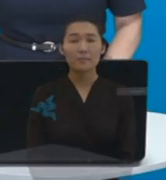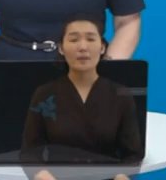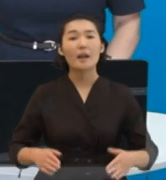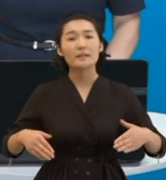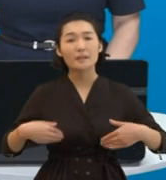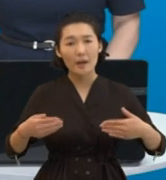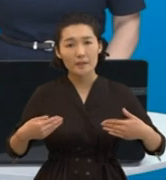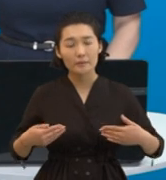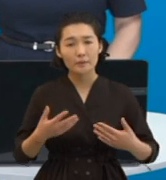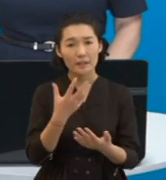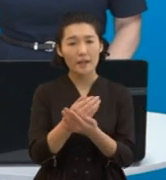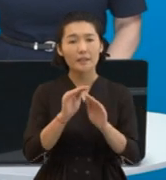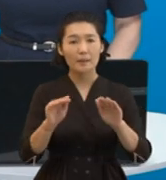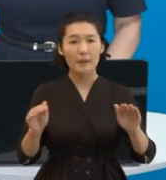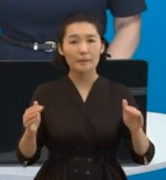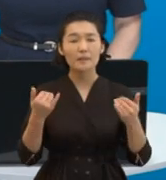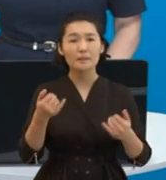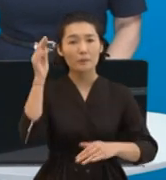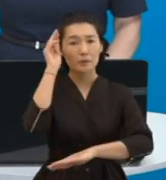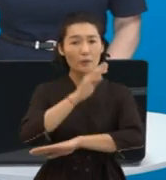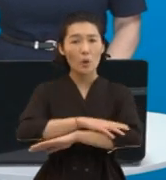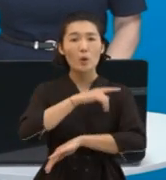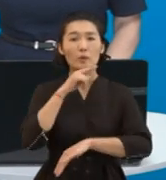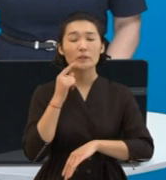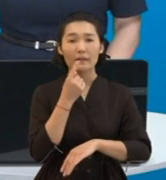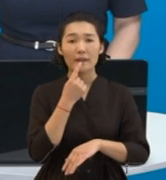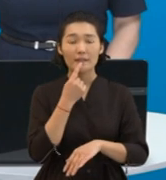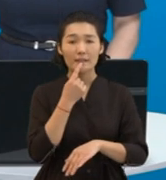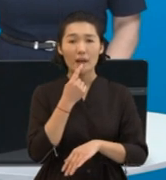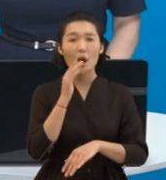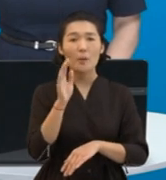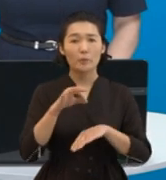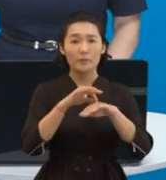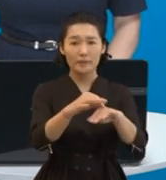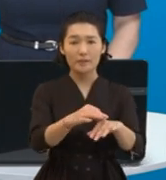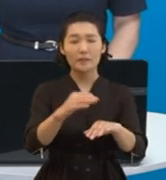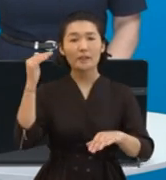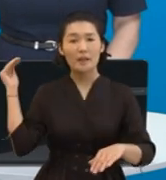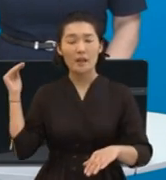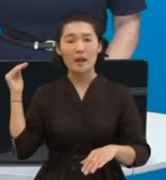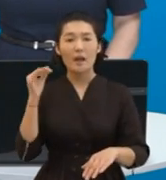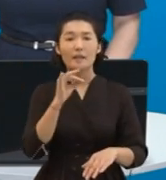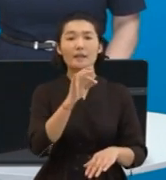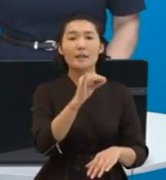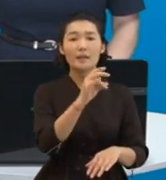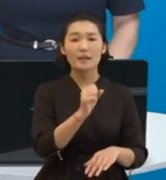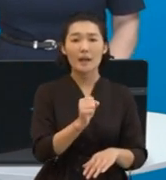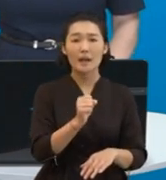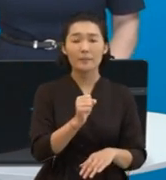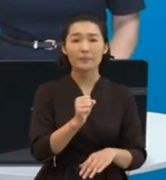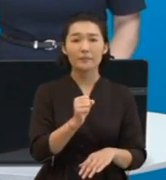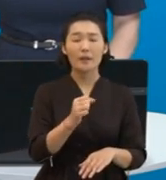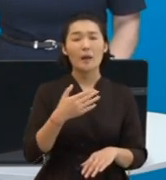здравствуйте дорогие ребята сегодняшний урок русского языка буду вести я князева ирина васильевна мне очень